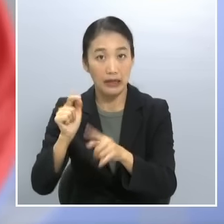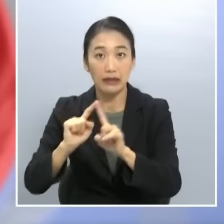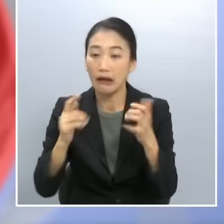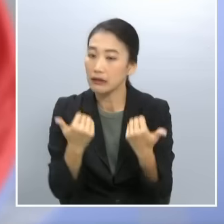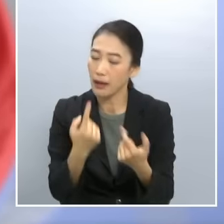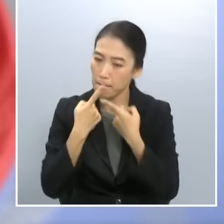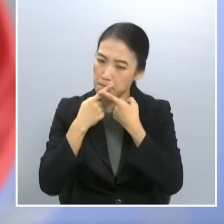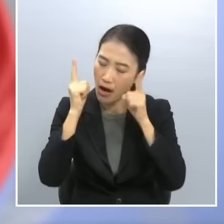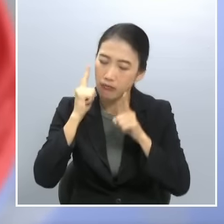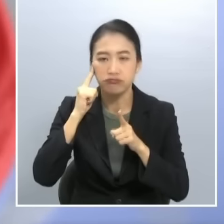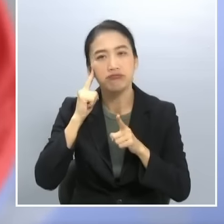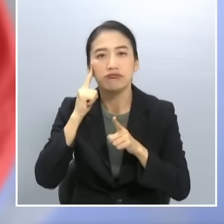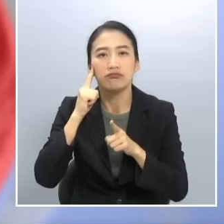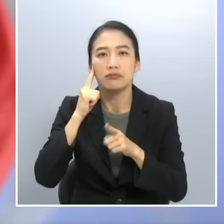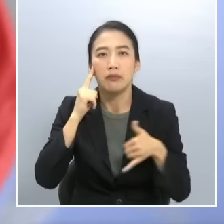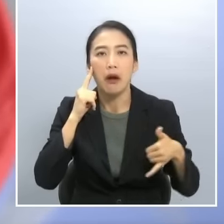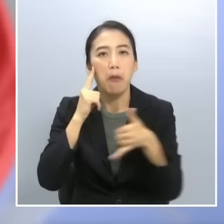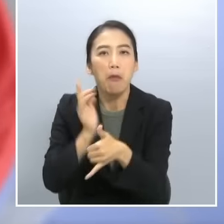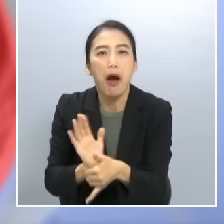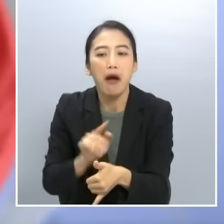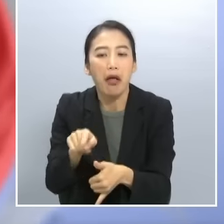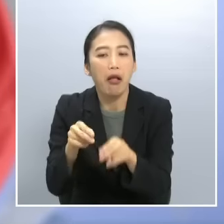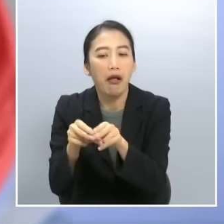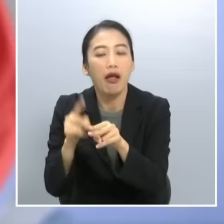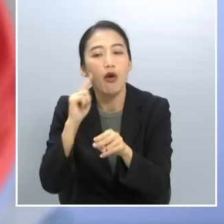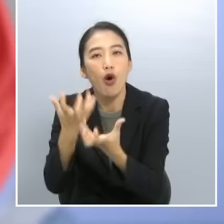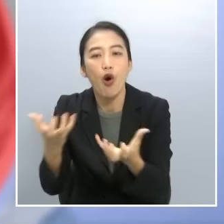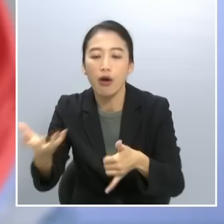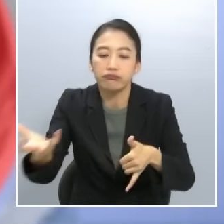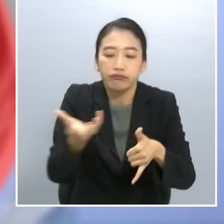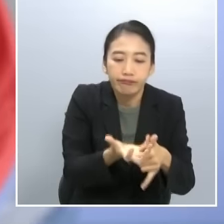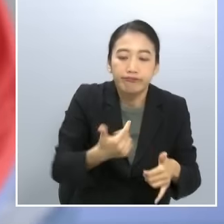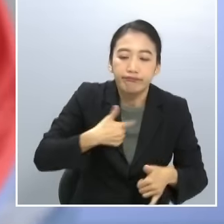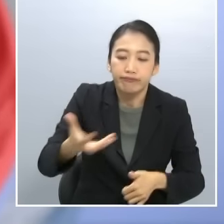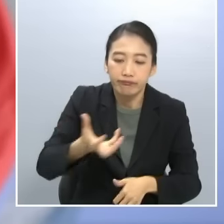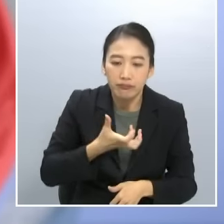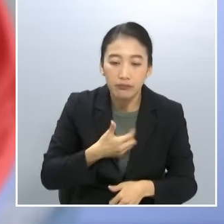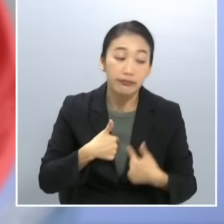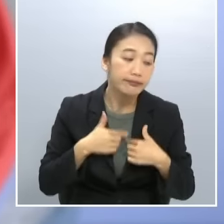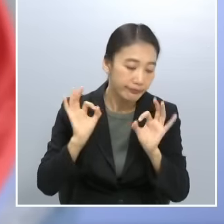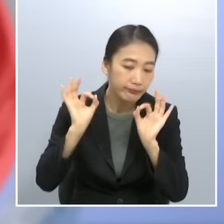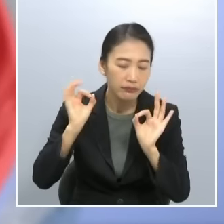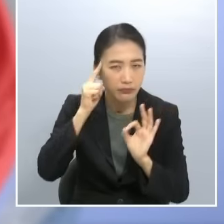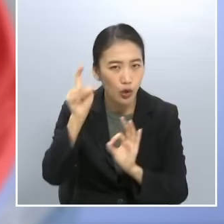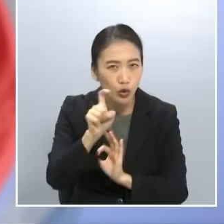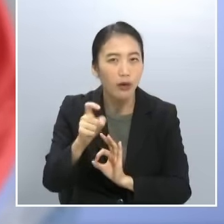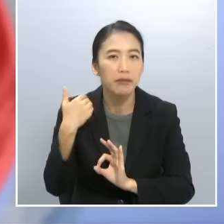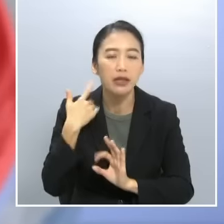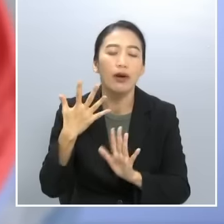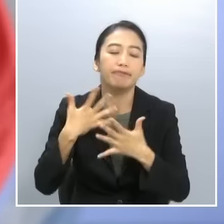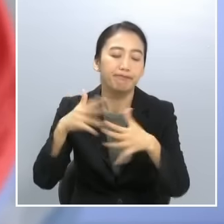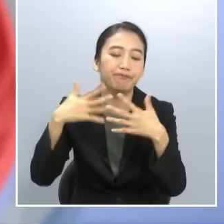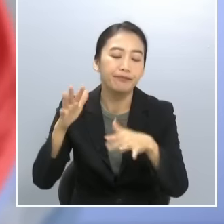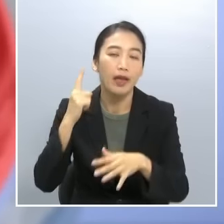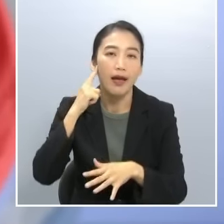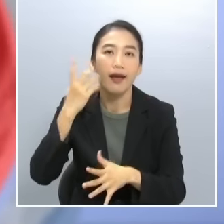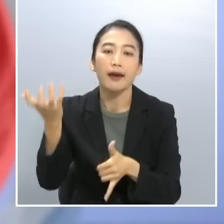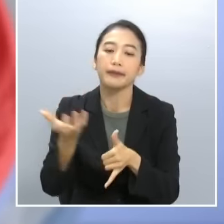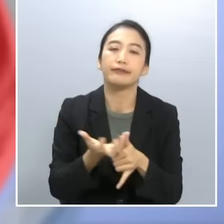ไม่มีส่วนร่วมค่ะก็ยืนยันความบริสุทธิ์นะคะว่าไม่ได้เกี่ยวข้องนี่เดือดเลยนะค่ะ